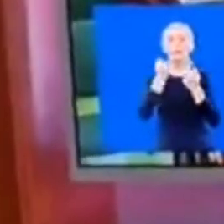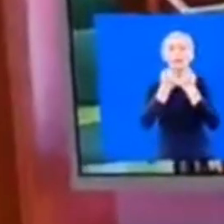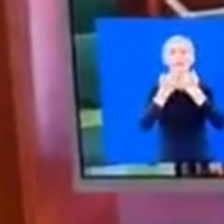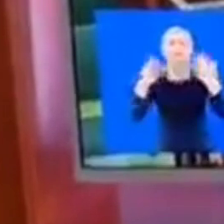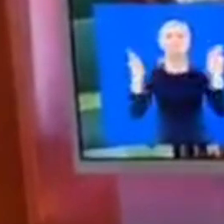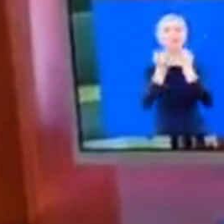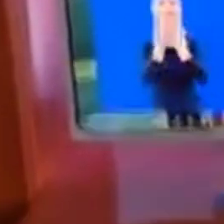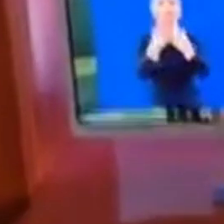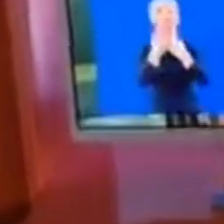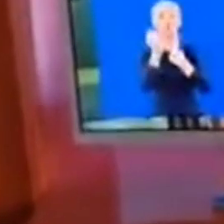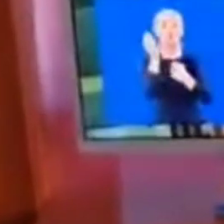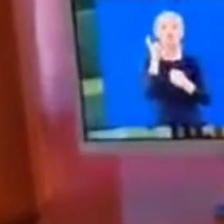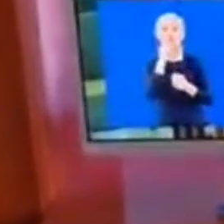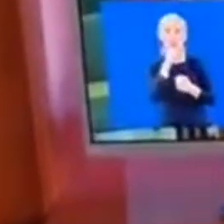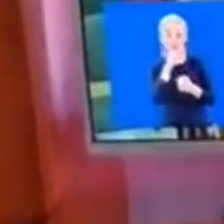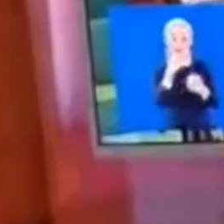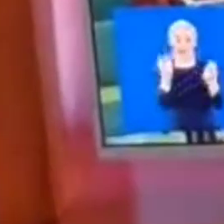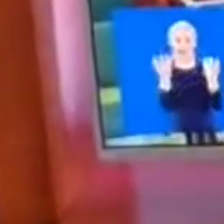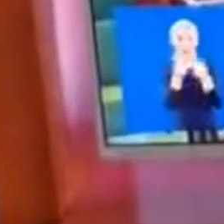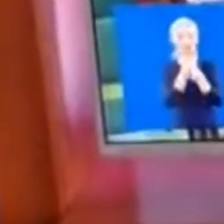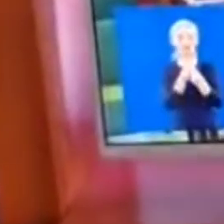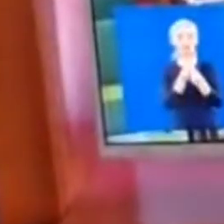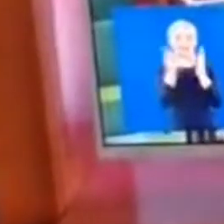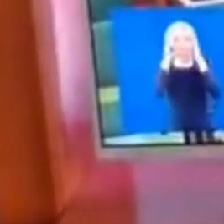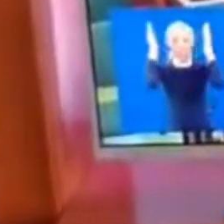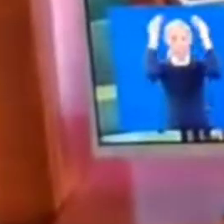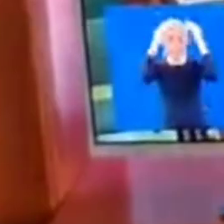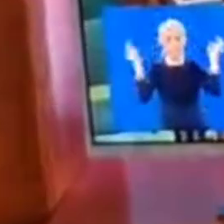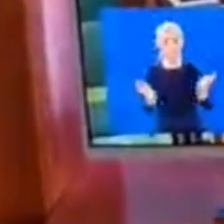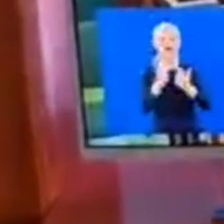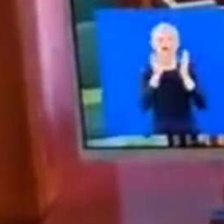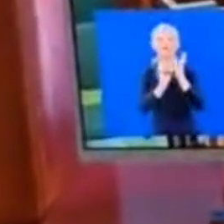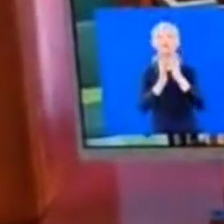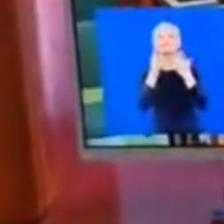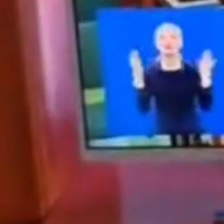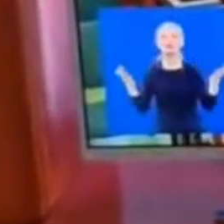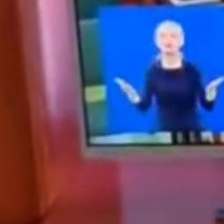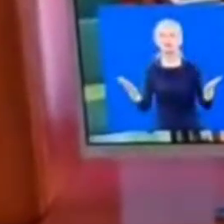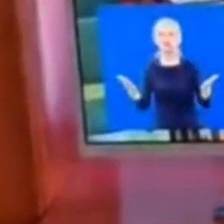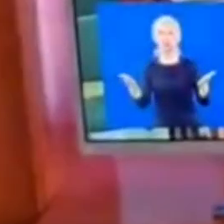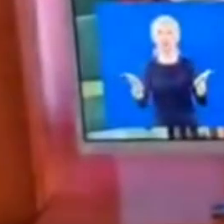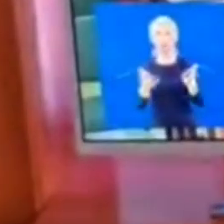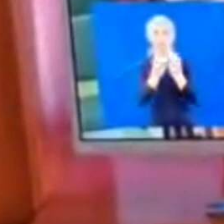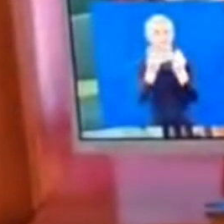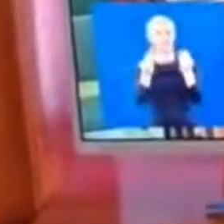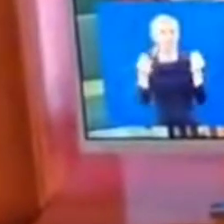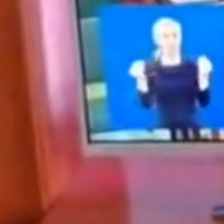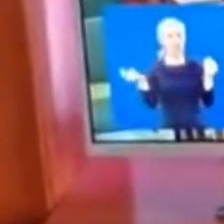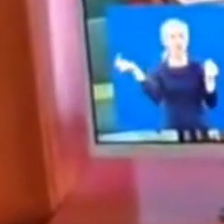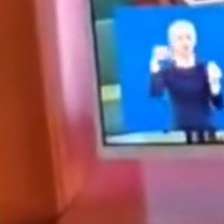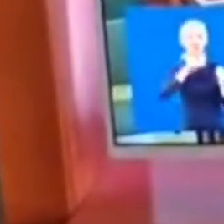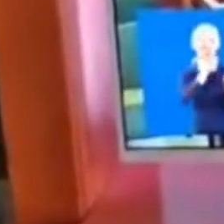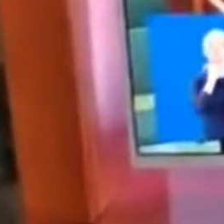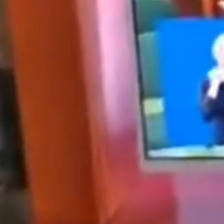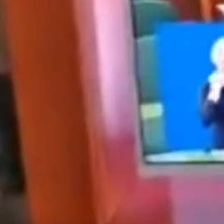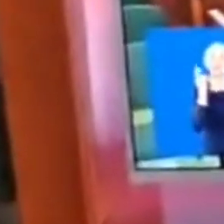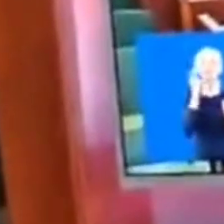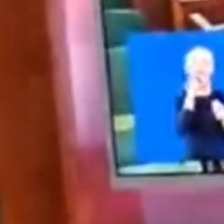četvrtak zajedno sa kardinalom slavijeći svetu misu, onda je mnoštvo tu bilo svećenika,